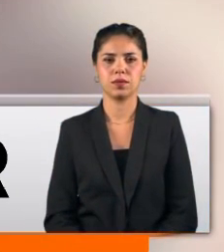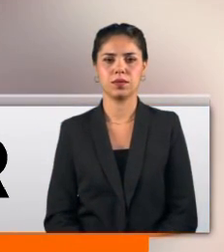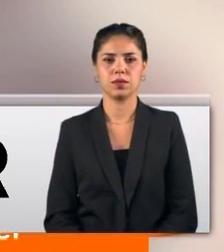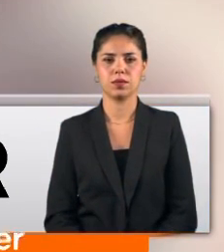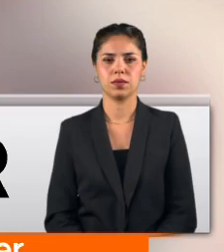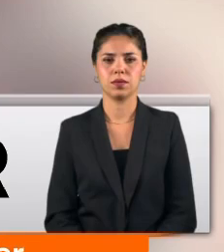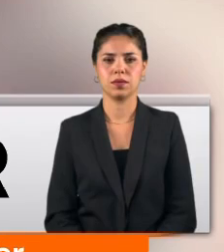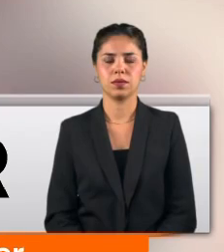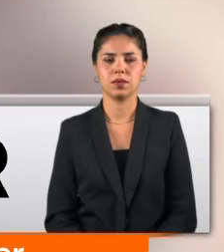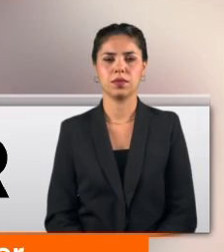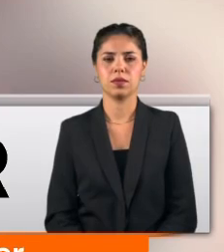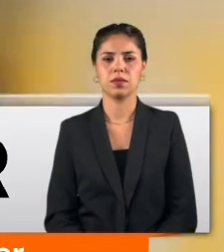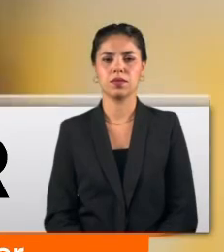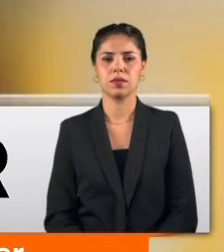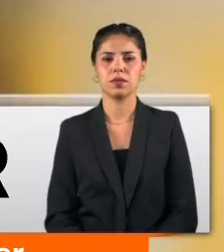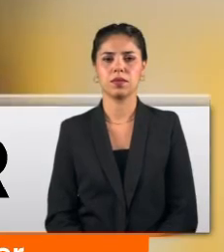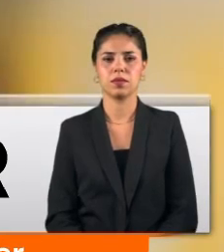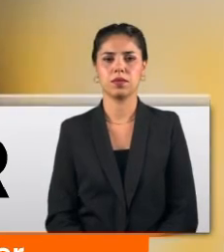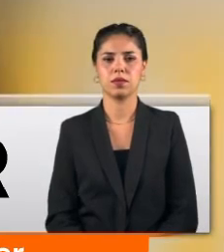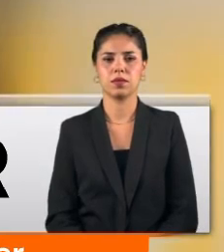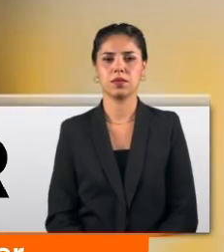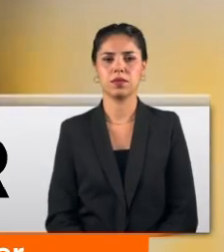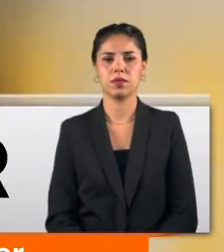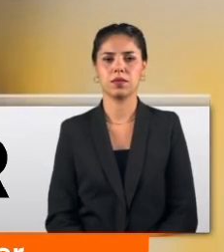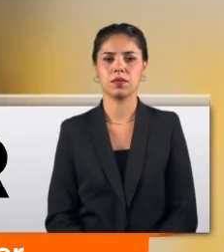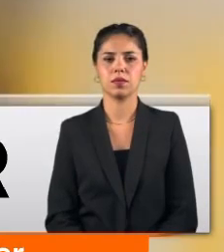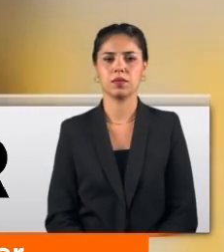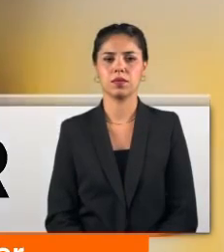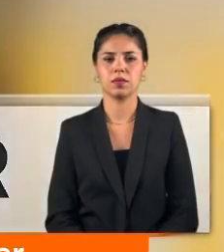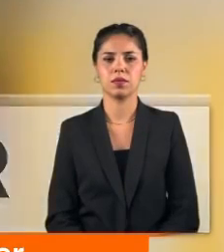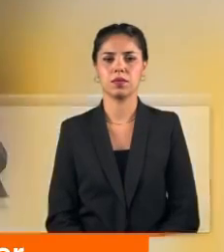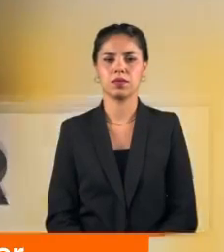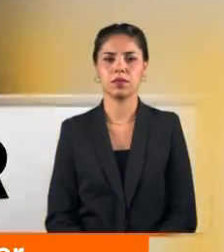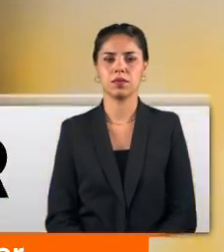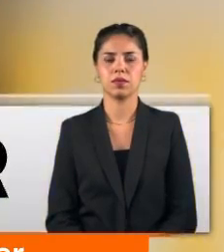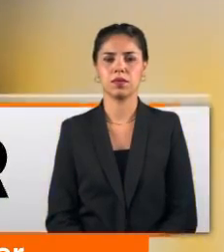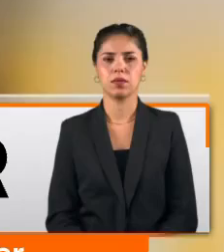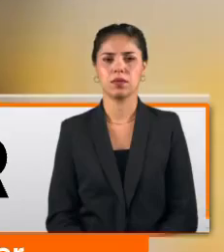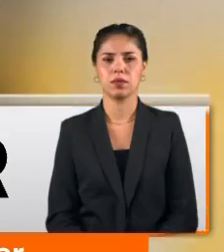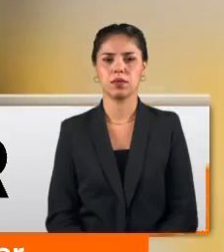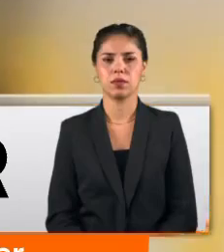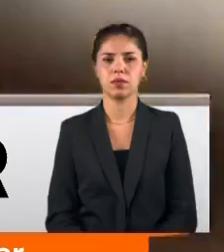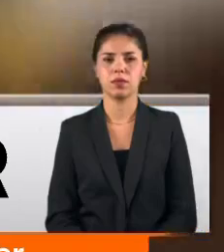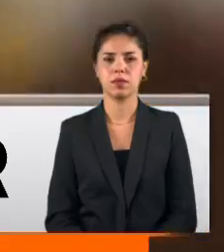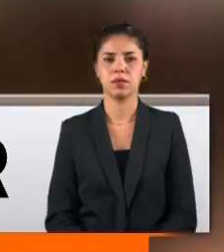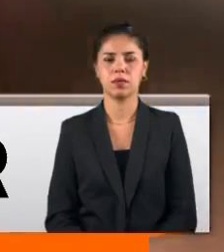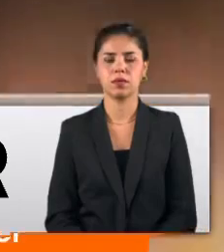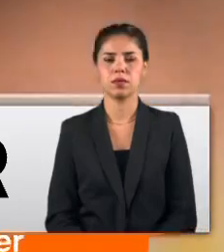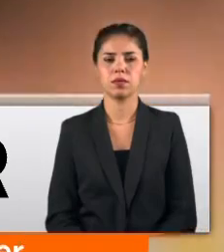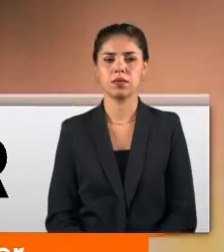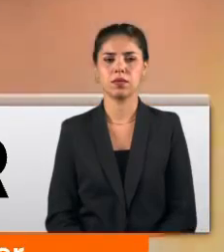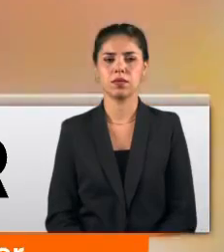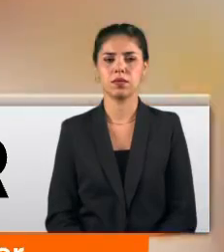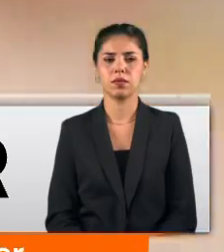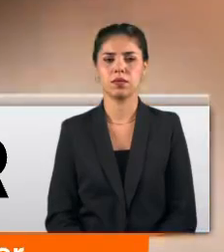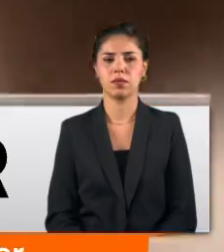uyumlu. Ama maalesef Epstein-Barr virüsüne yakalandığı için şu an mümkün değil. Ve doktorlar hiçbir